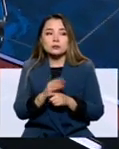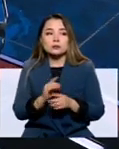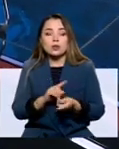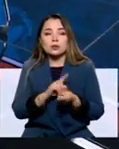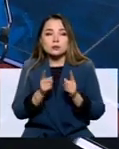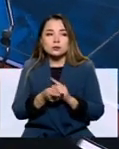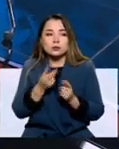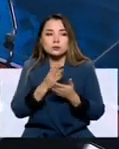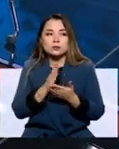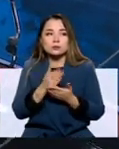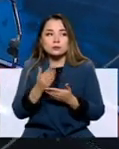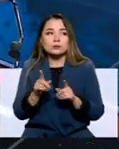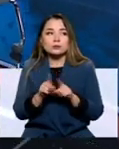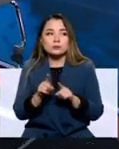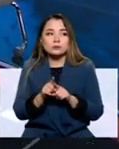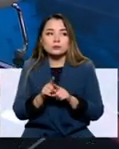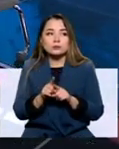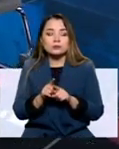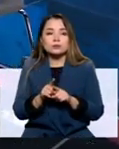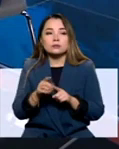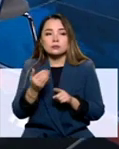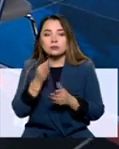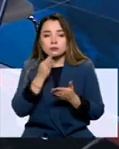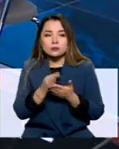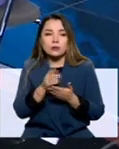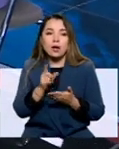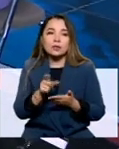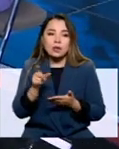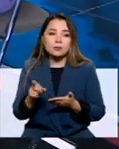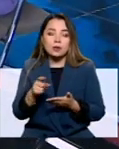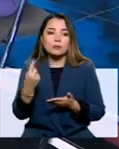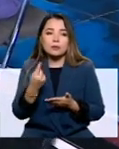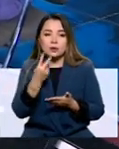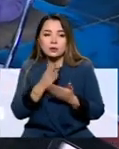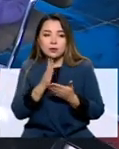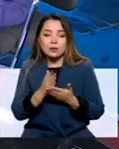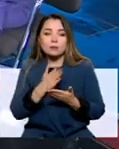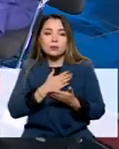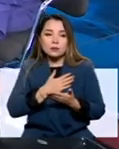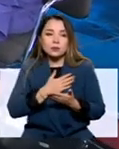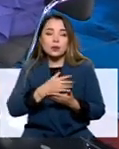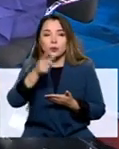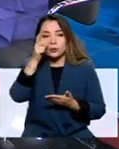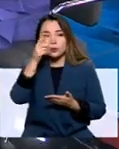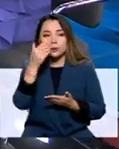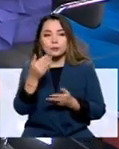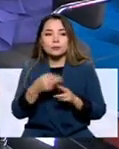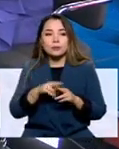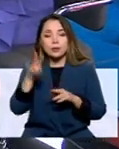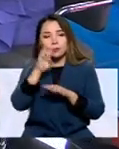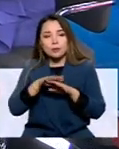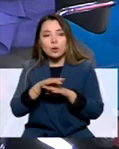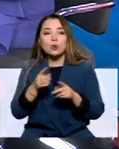глобализация доорундагы мындайдыр бир айтканда өтө бир чечкиндүү кадамдардын бири болду. Биздин түрк